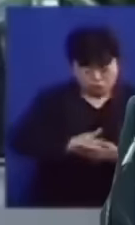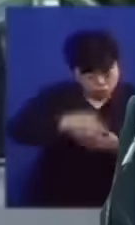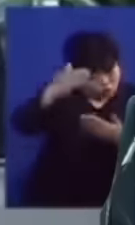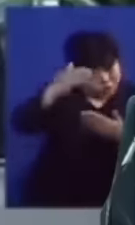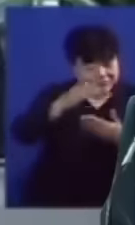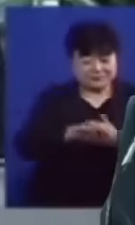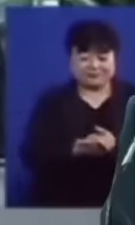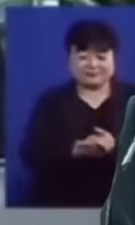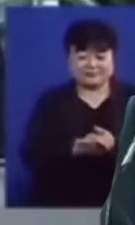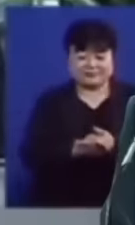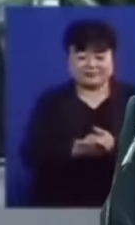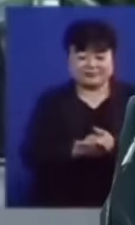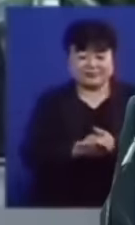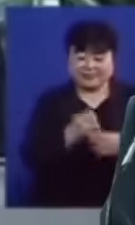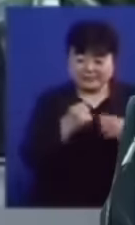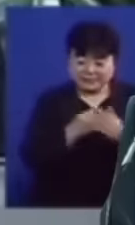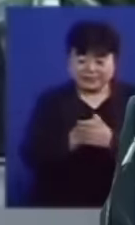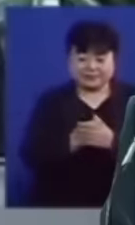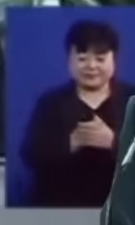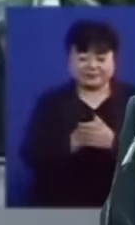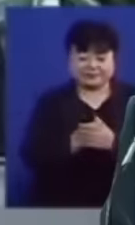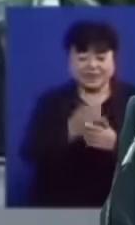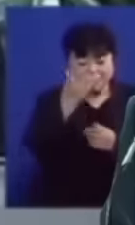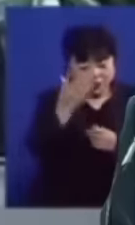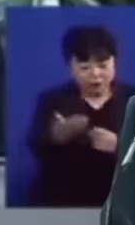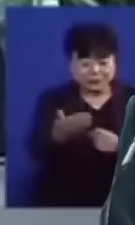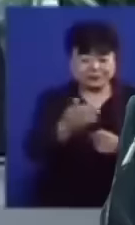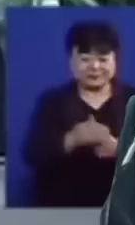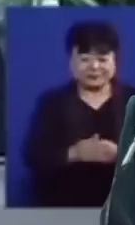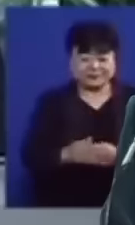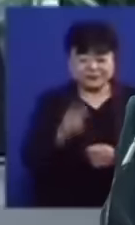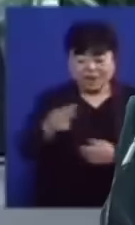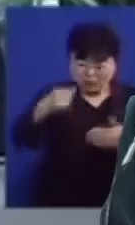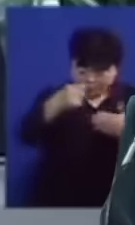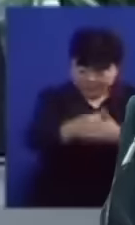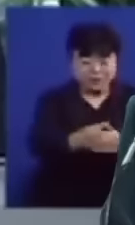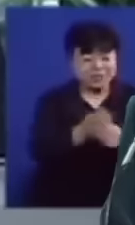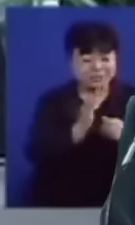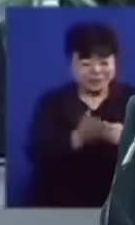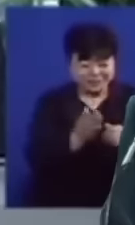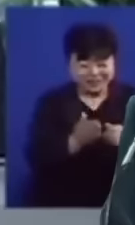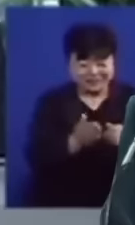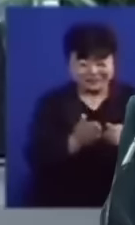쫓습니다. 그러므로 여러분 강하고 담대하십시오.